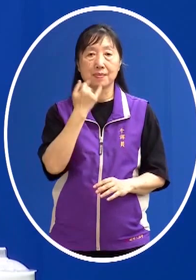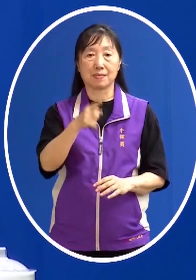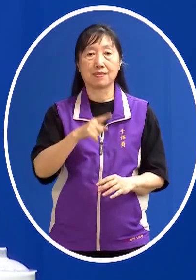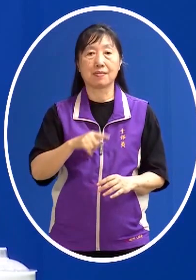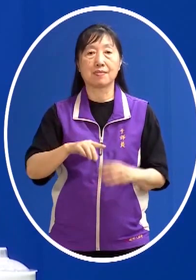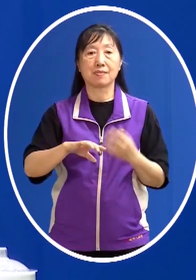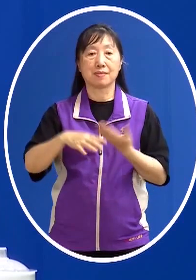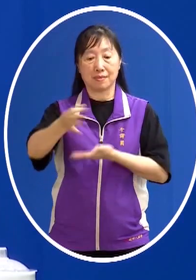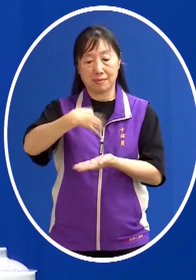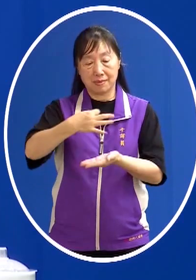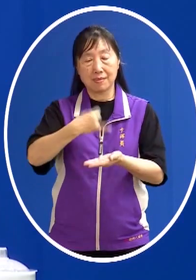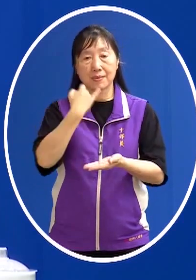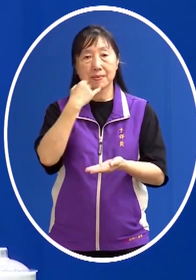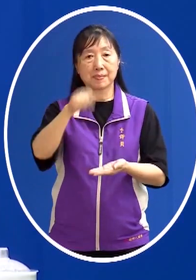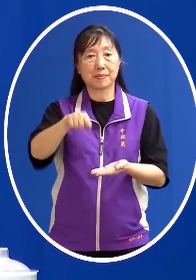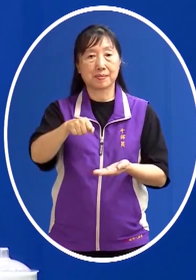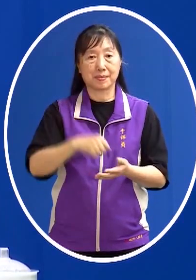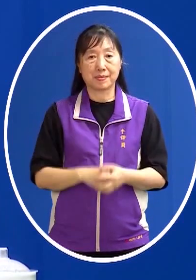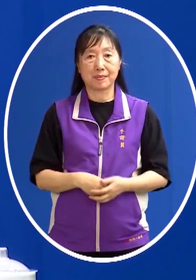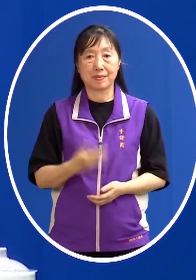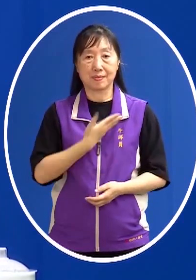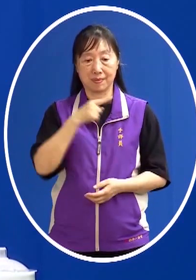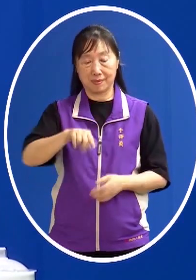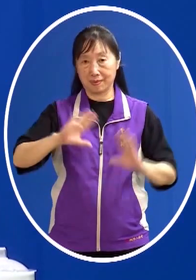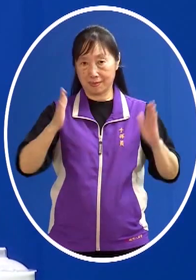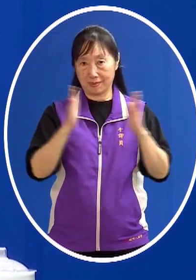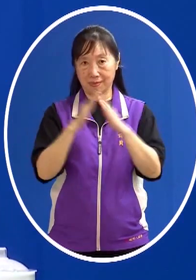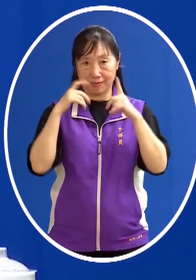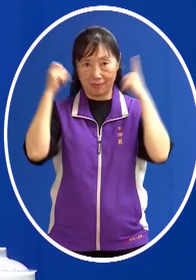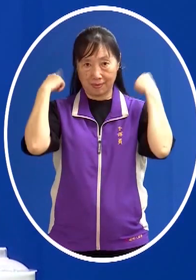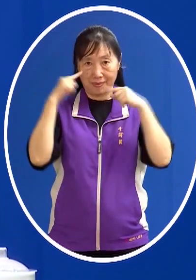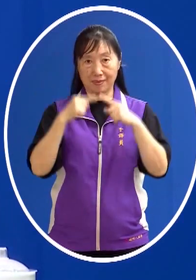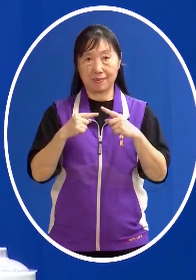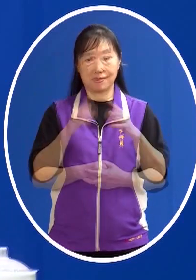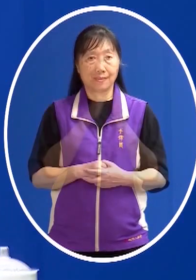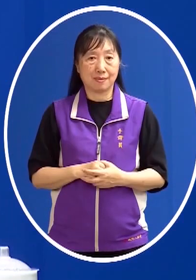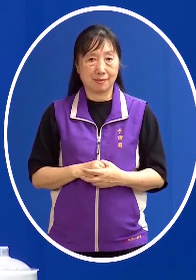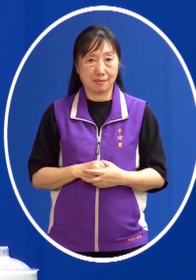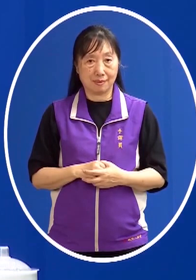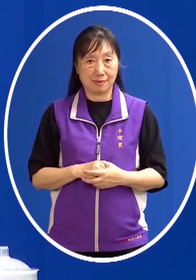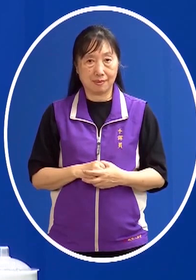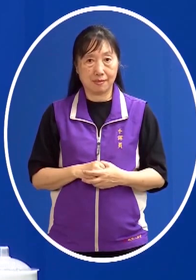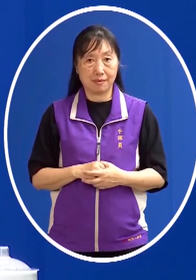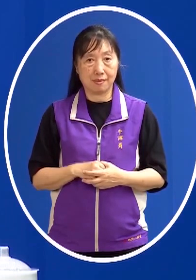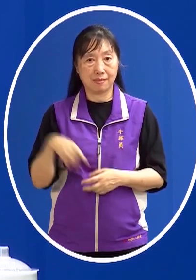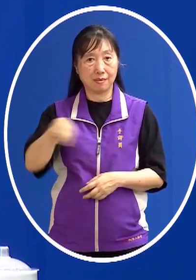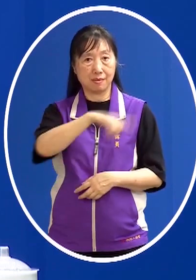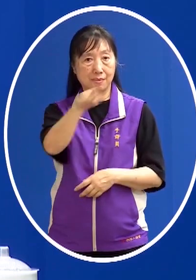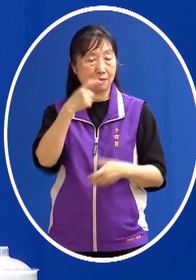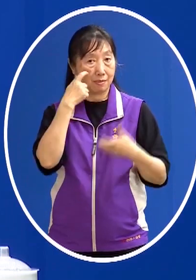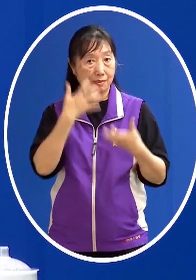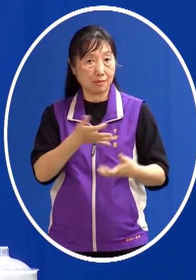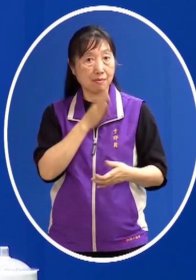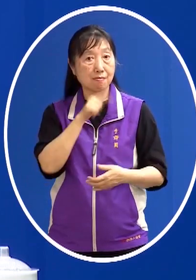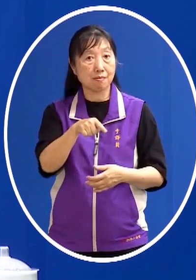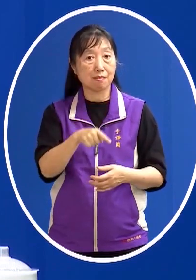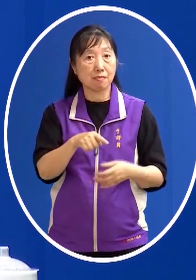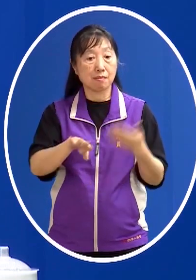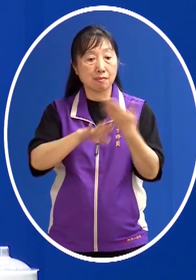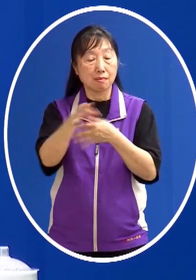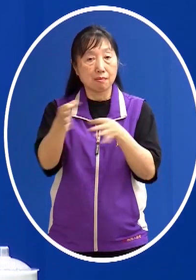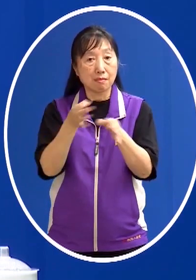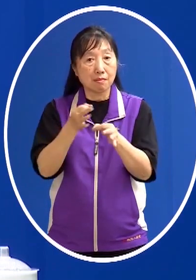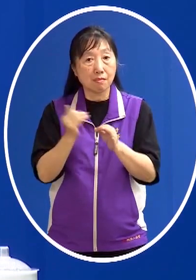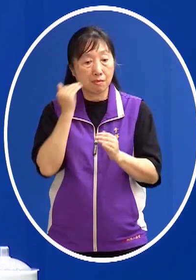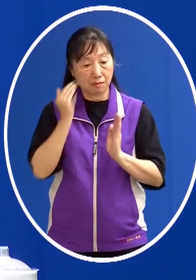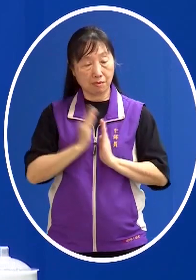销，让我们的口罩国家队去打世界杯。那大家关心就是市场开放，